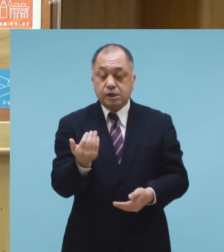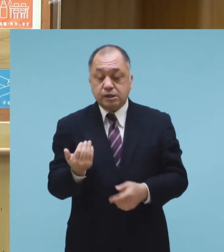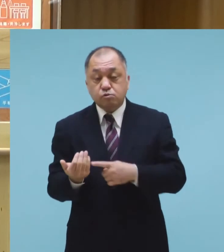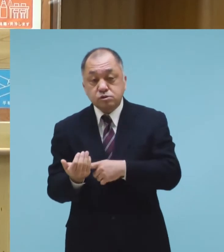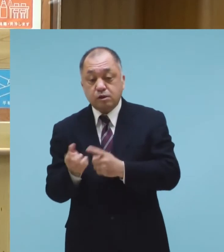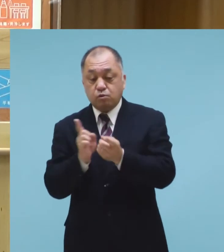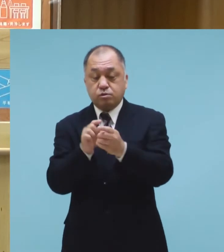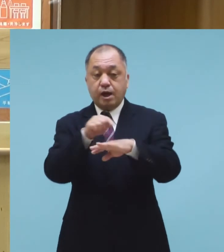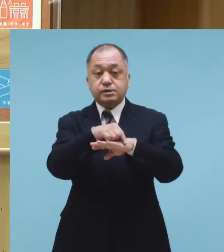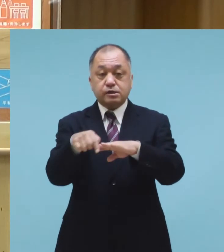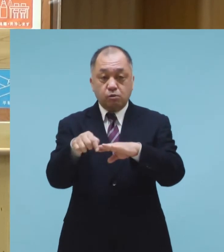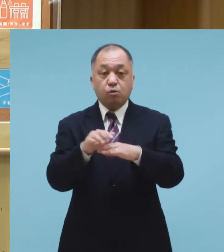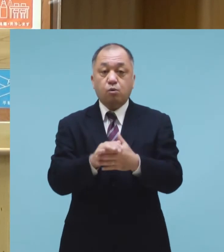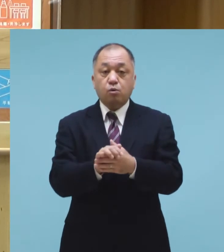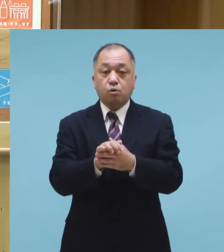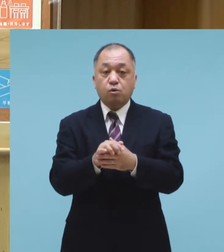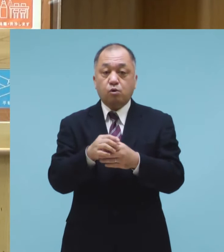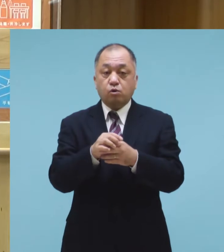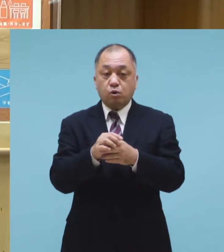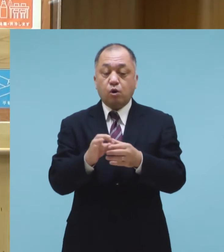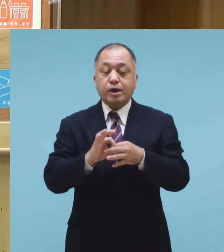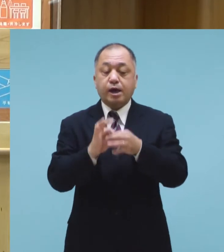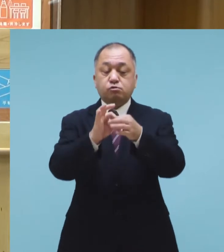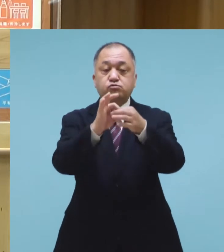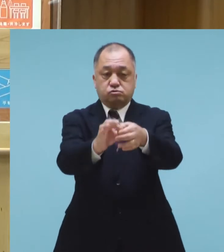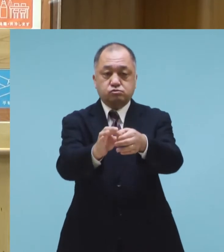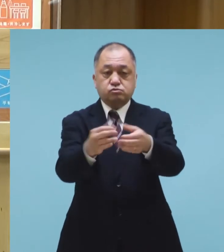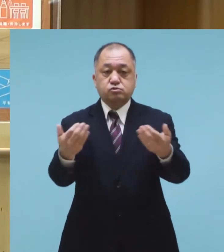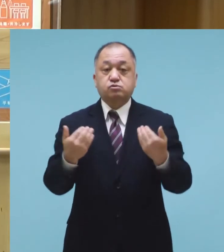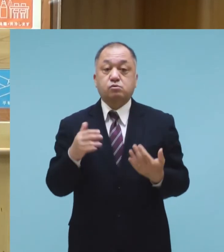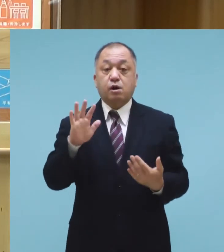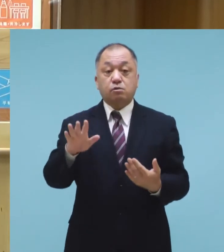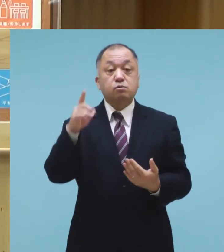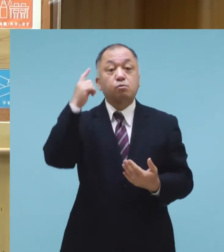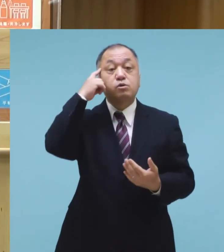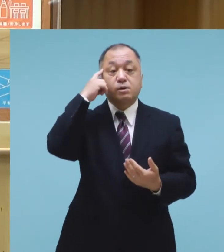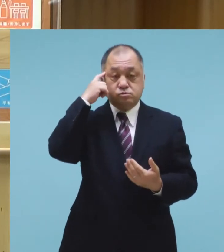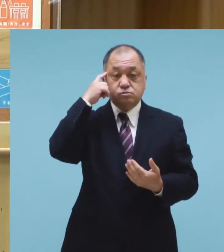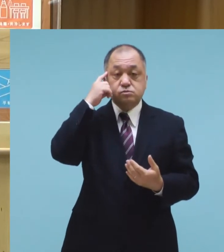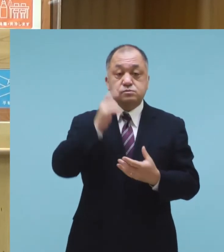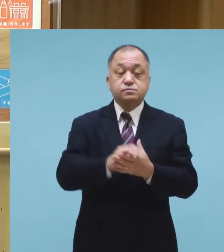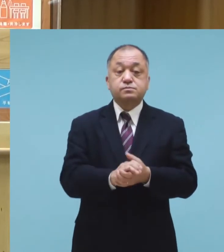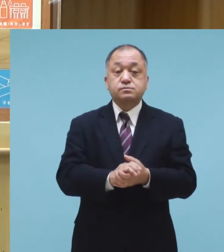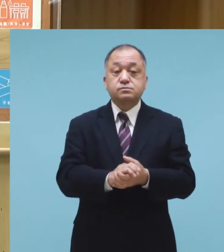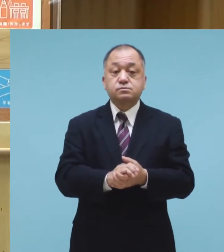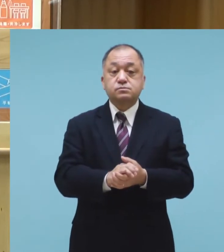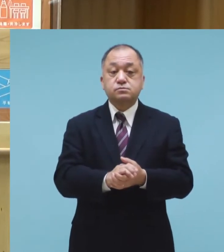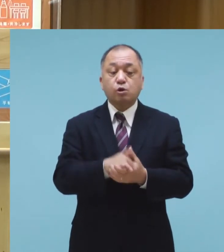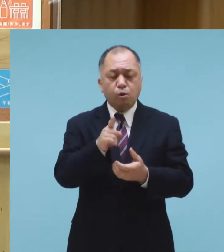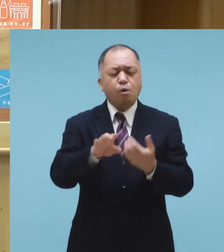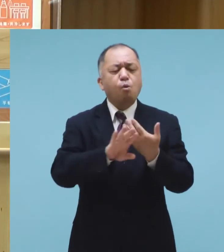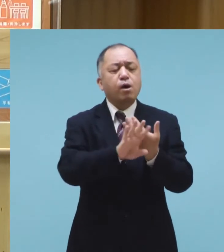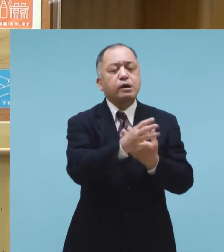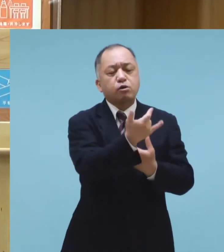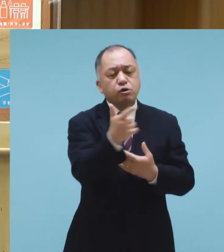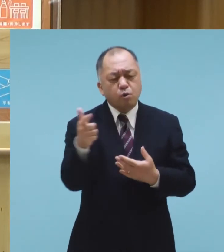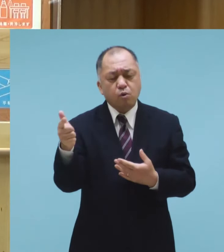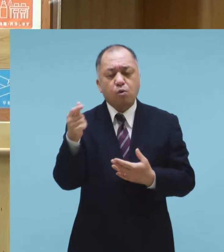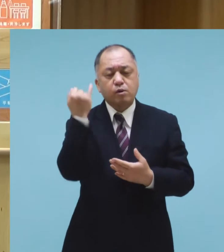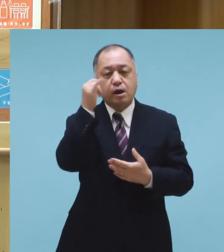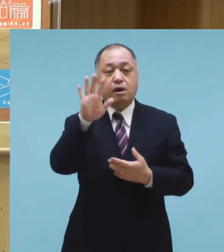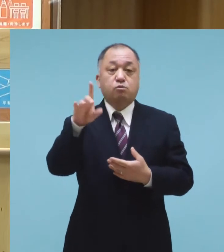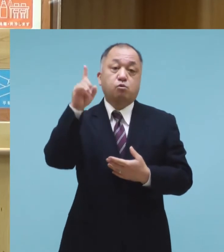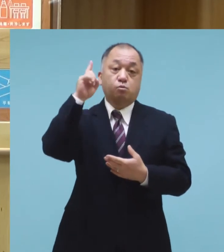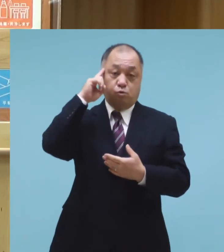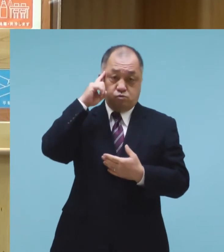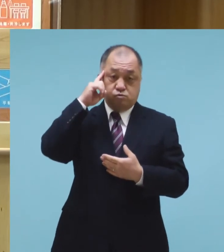てこの対策をより強くして継続する必要があるんじゃないかと思いました。これはいろんなご意見あると思いますけど、ゴールデンウィ